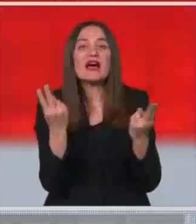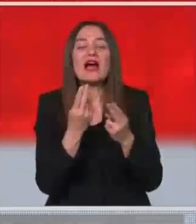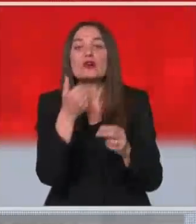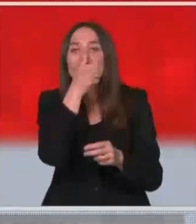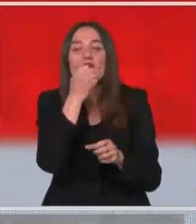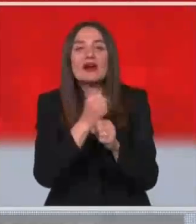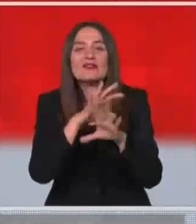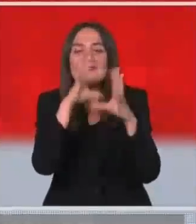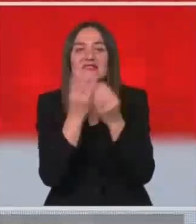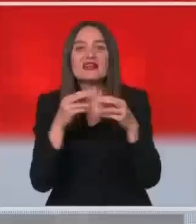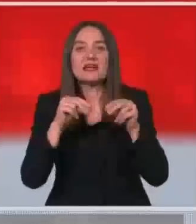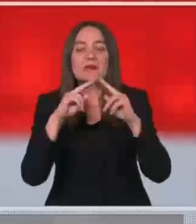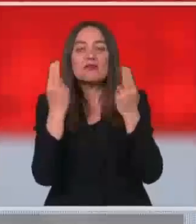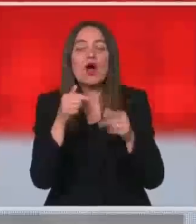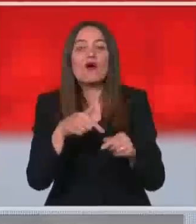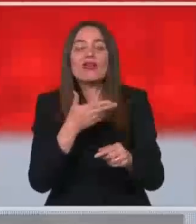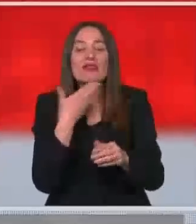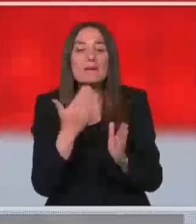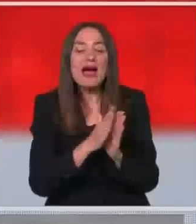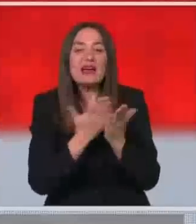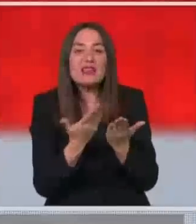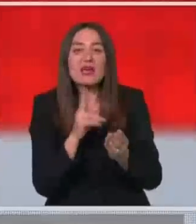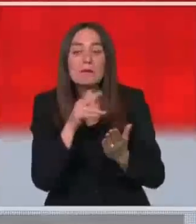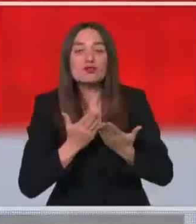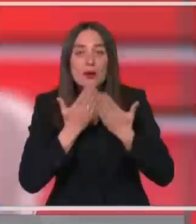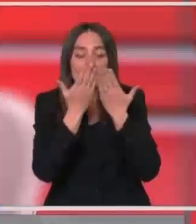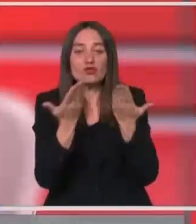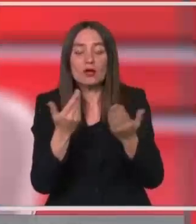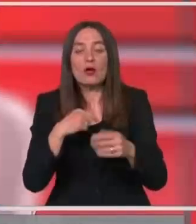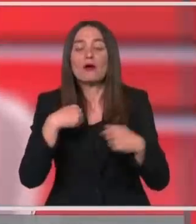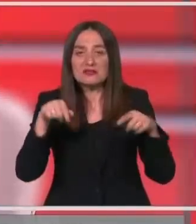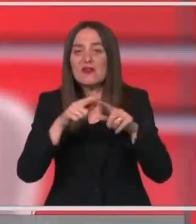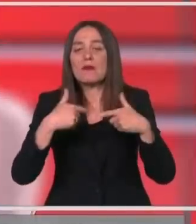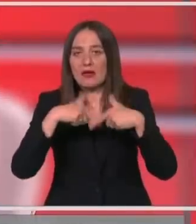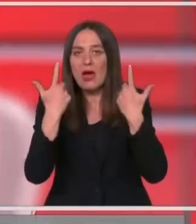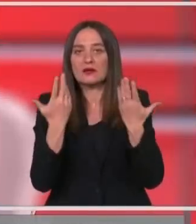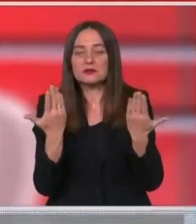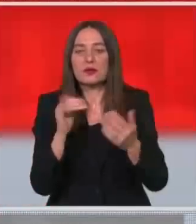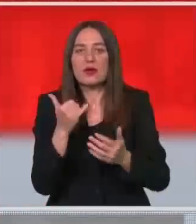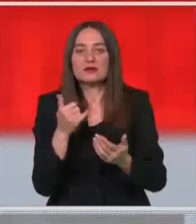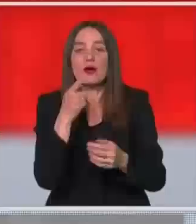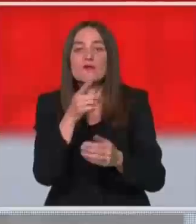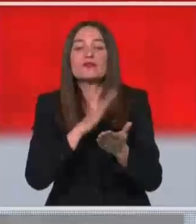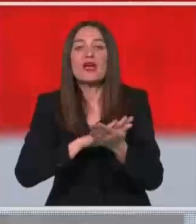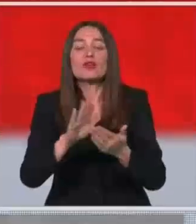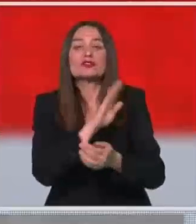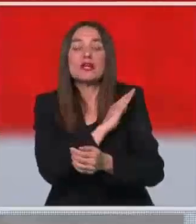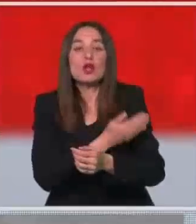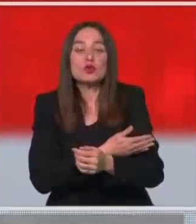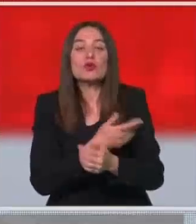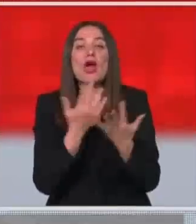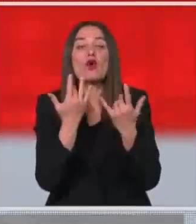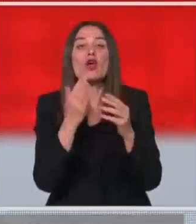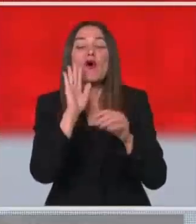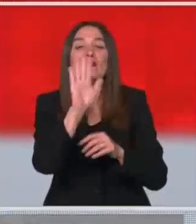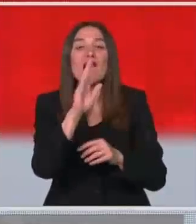zemlje u svetu. Ovde nema Jovana knjige koju možete pročitati. Dobro, to nema, nam je svima jasno nema, na razne tako teme. I onda da. Jednostavno se trudite da gledate koliko